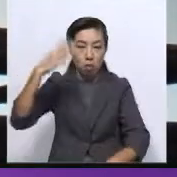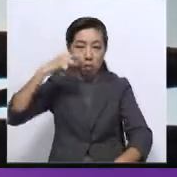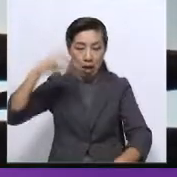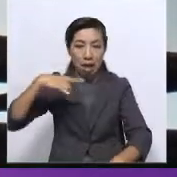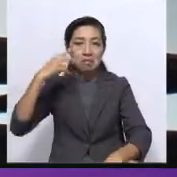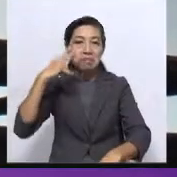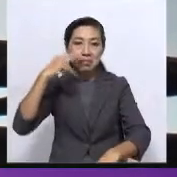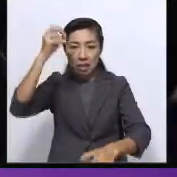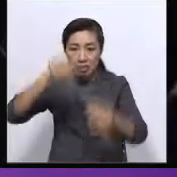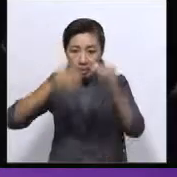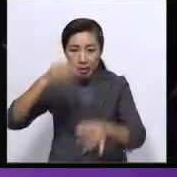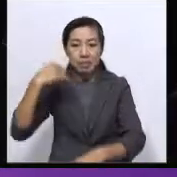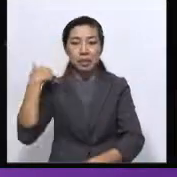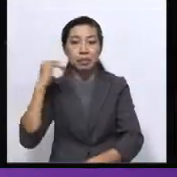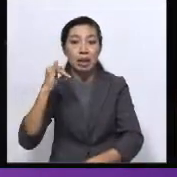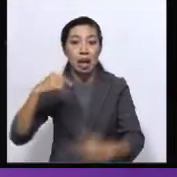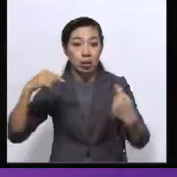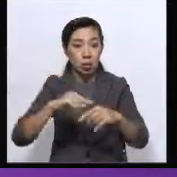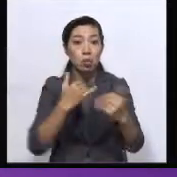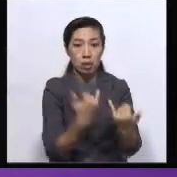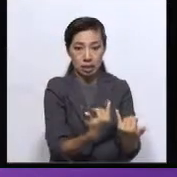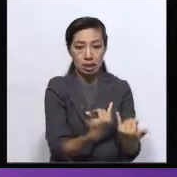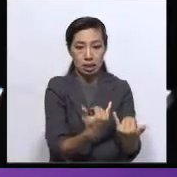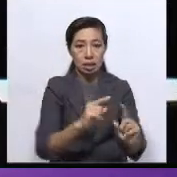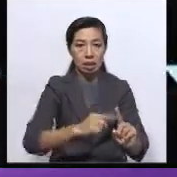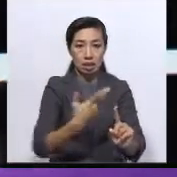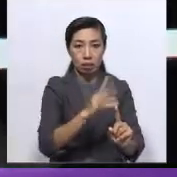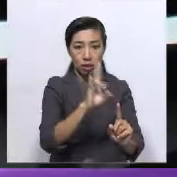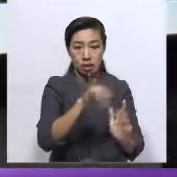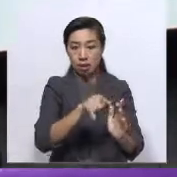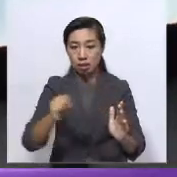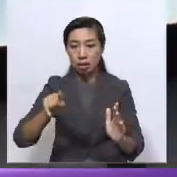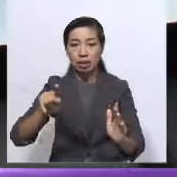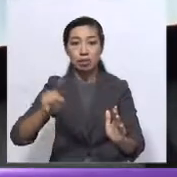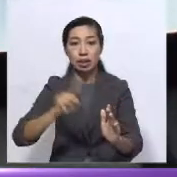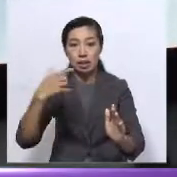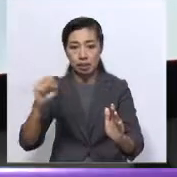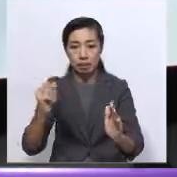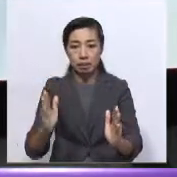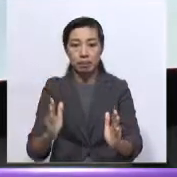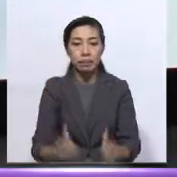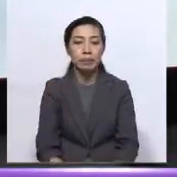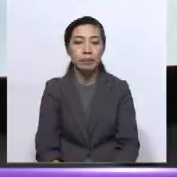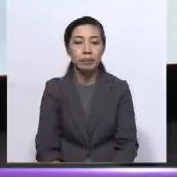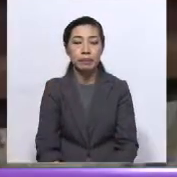และมีลูกเห็บตกบางพื้นที่ในช่วงวันนี้นะคะช่วงวันที่7ถึงวันที่10มีนาคมนี้ค่ะ